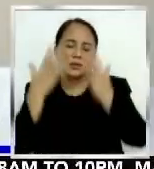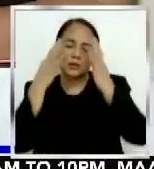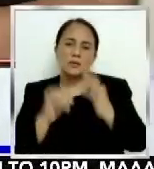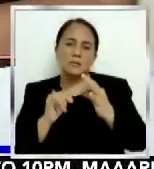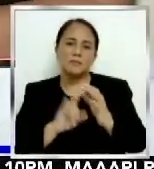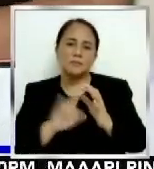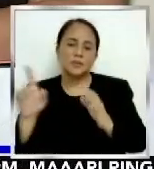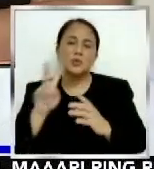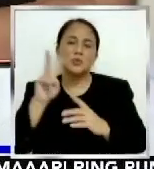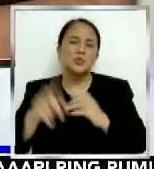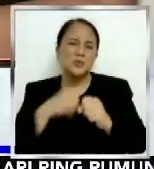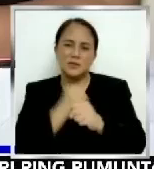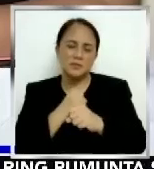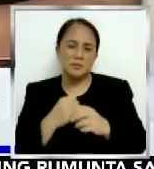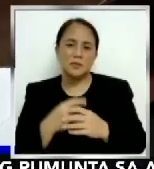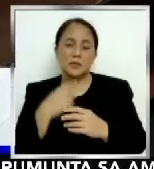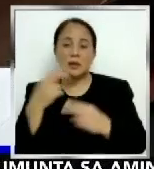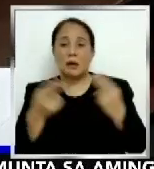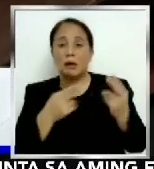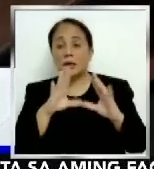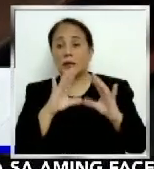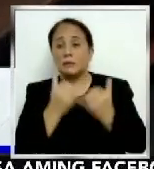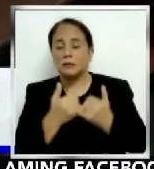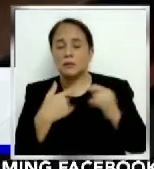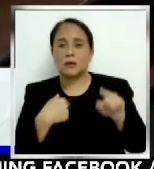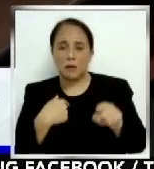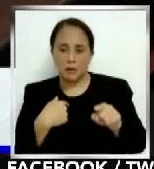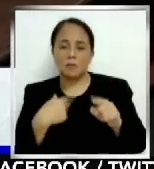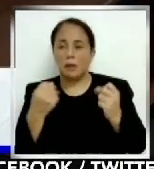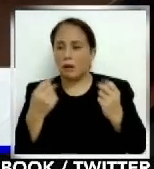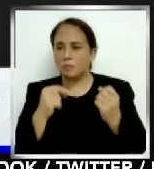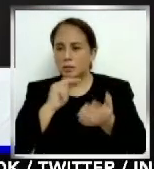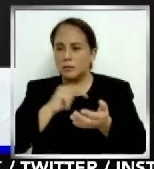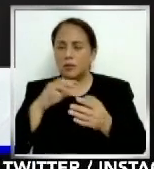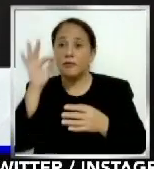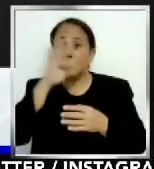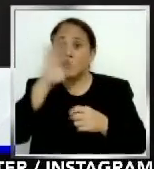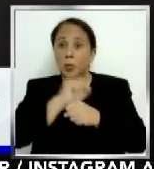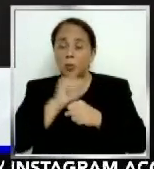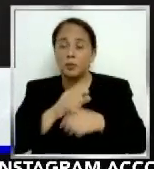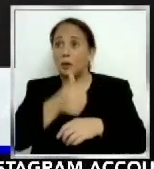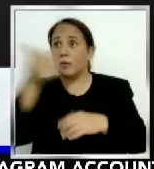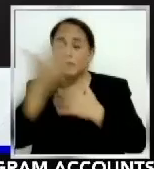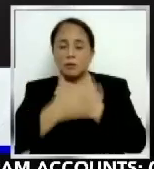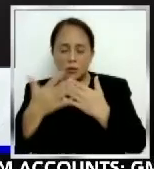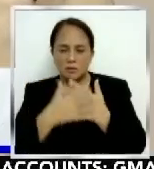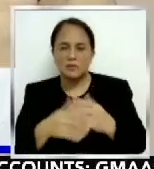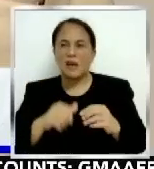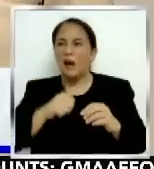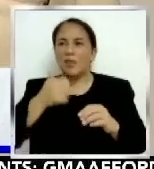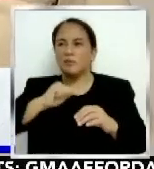din naman. Sabi ng recruitment agency, sa dami ng nangangailangan ng mga Pilipino manggagawa abroad, tinanggihan na nila ang ilang job